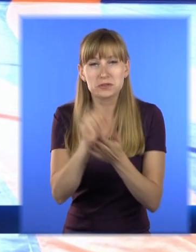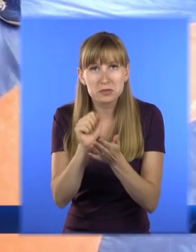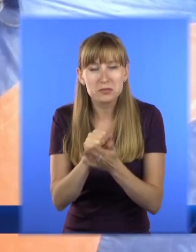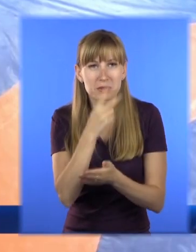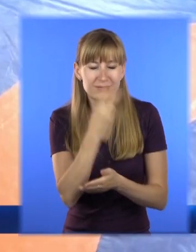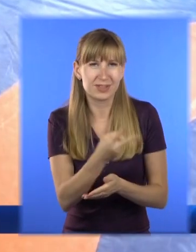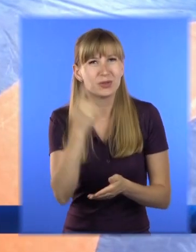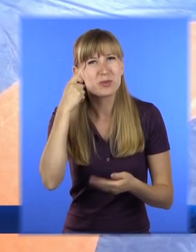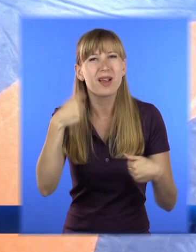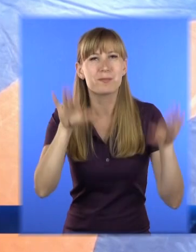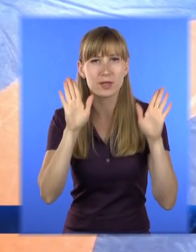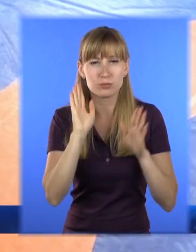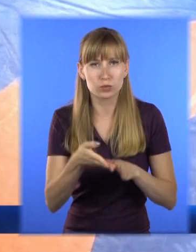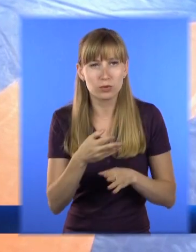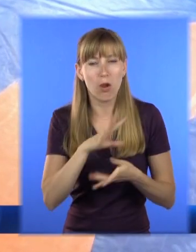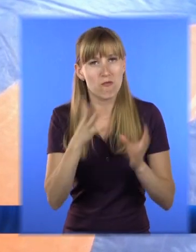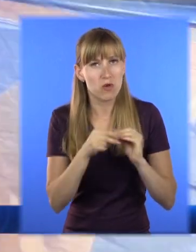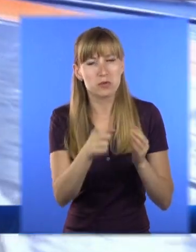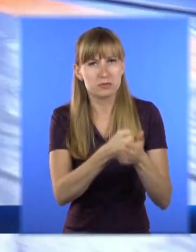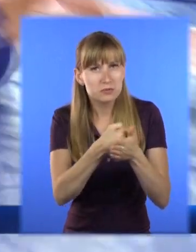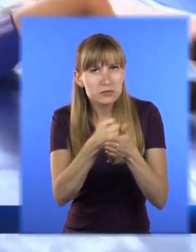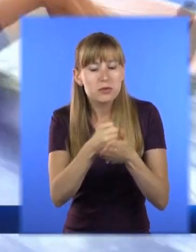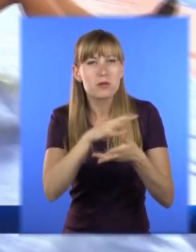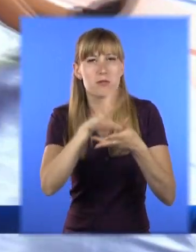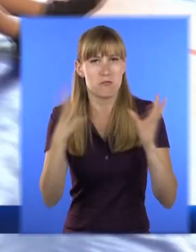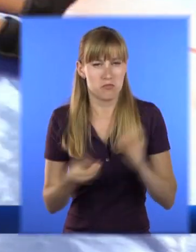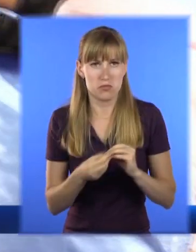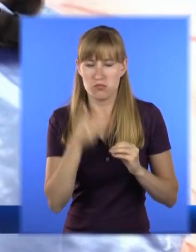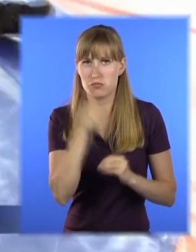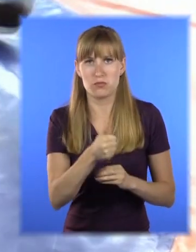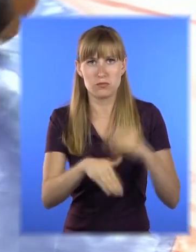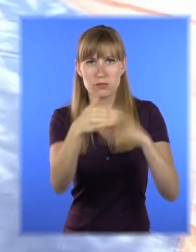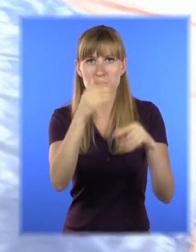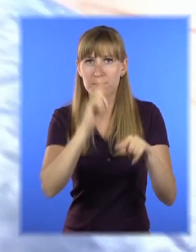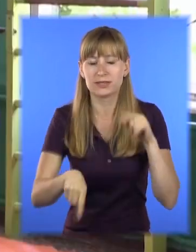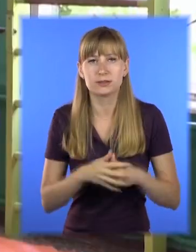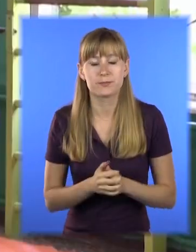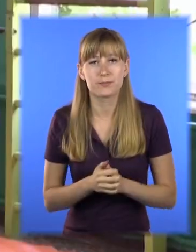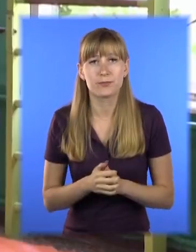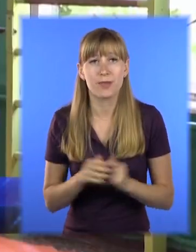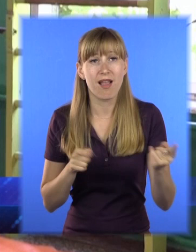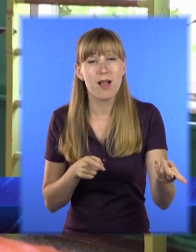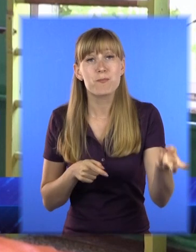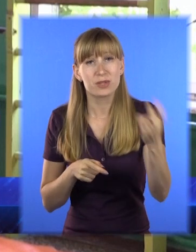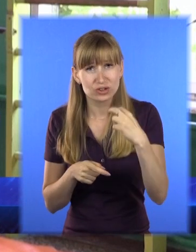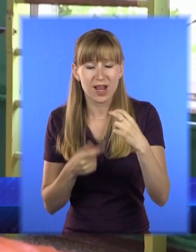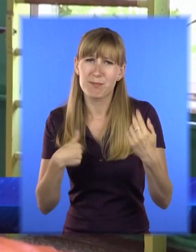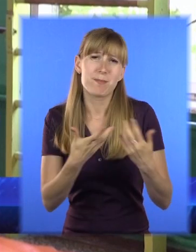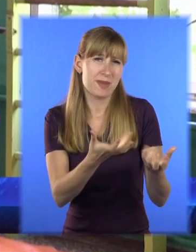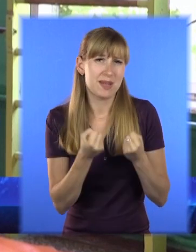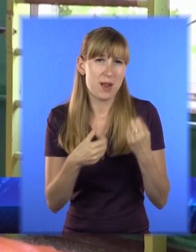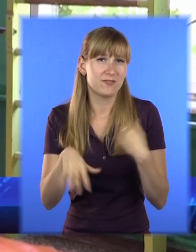та вона відмовиться займатись. Проте Настя здивувала Юрія та стала показувати високі результати. Вона прийшла,